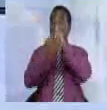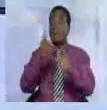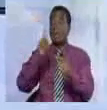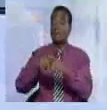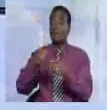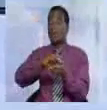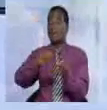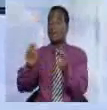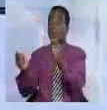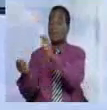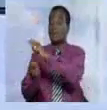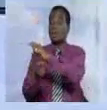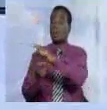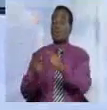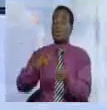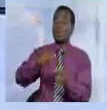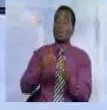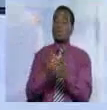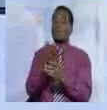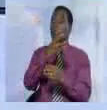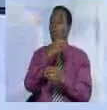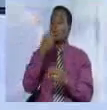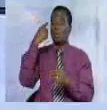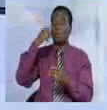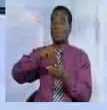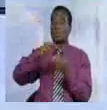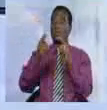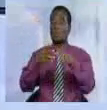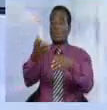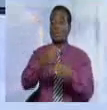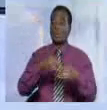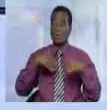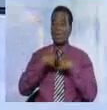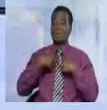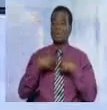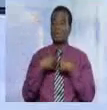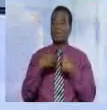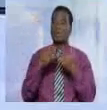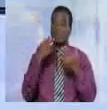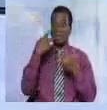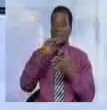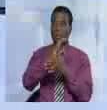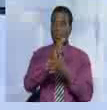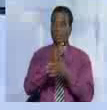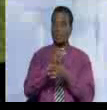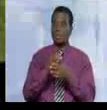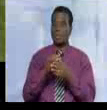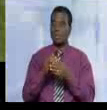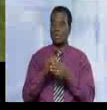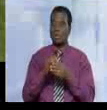une amélioration des performances de son appui aux ressources animales et halieutiques. Hervé Blé.